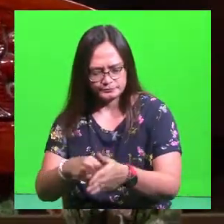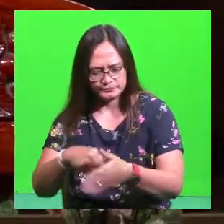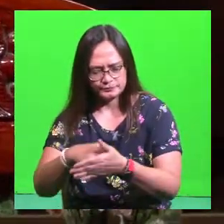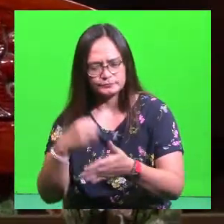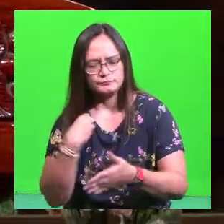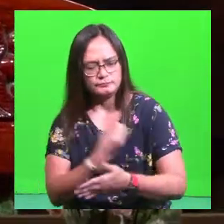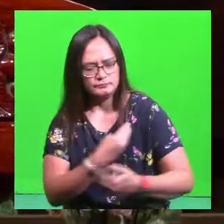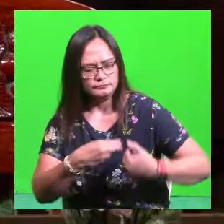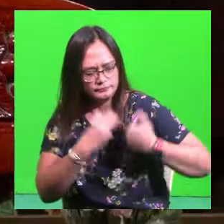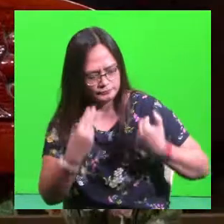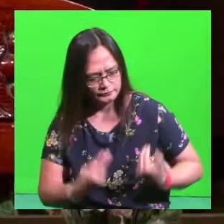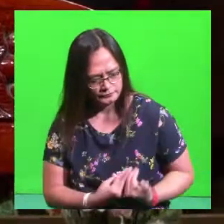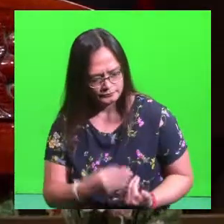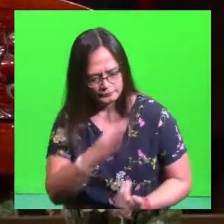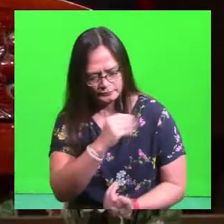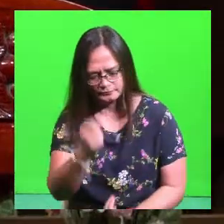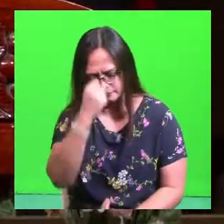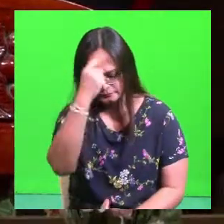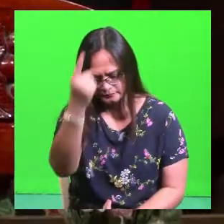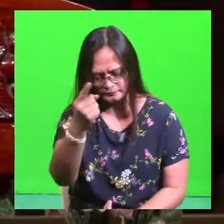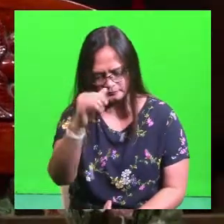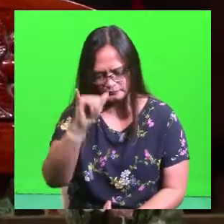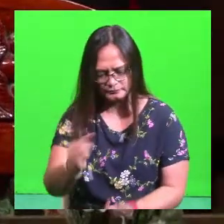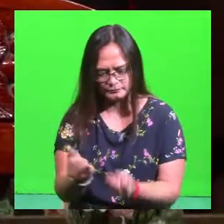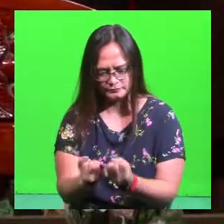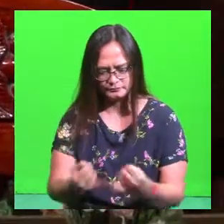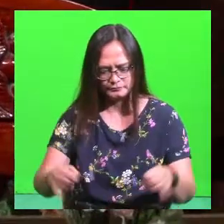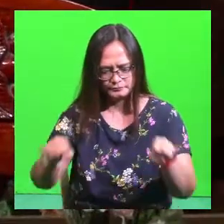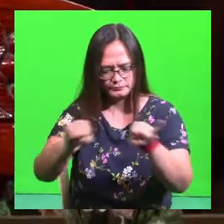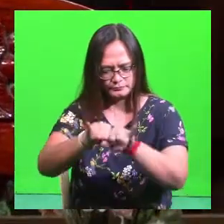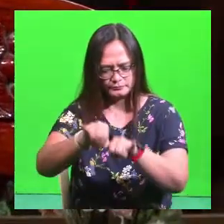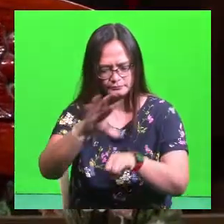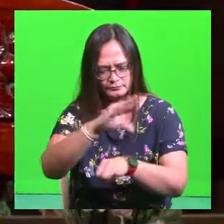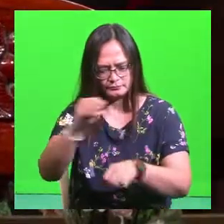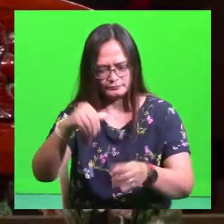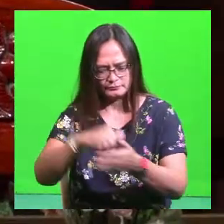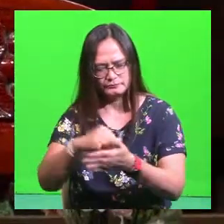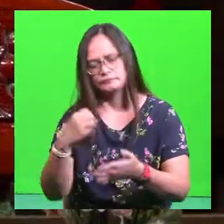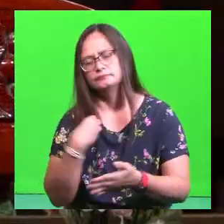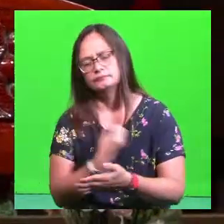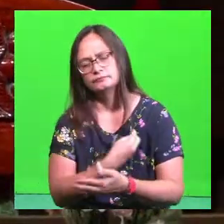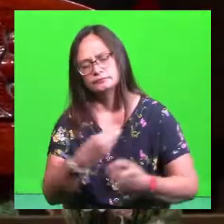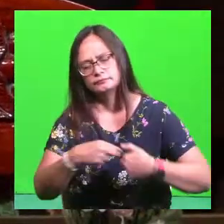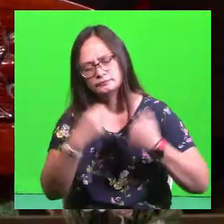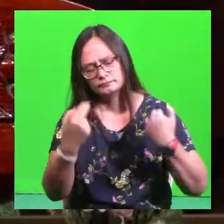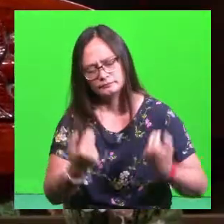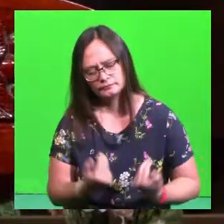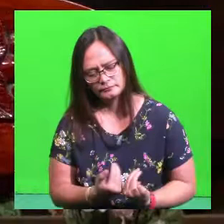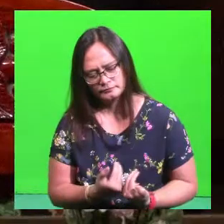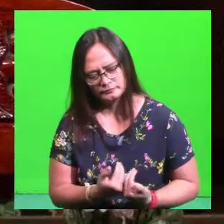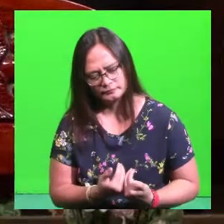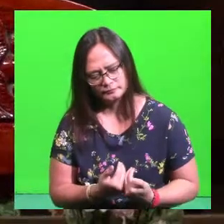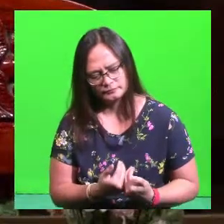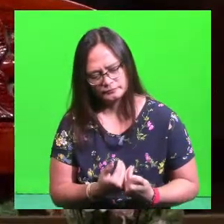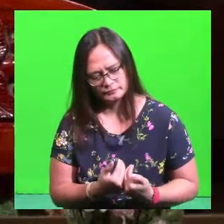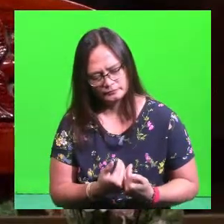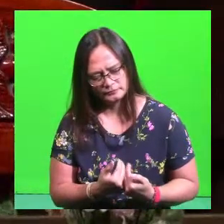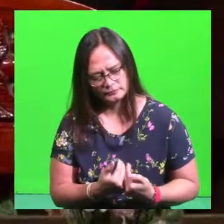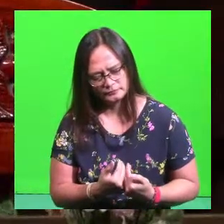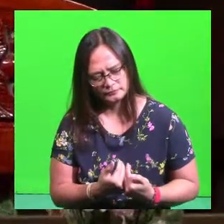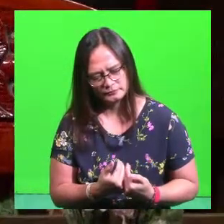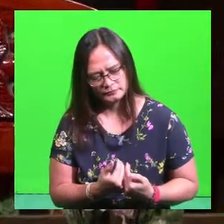ng lahat. At ang sa aming buhay, Panginoon, ay gisingin niyo kami upang kami na iyong mga